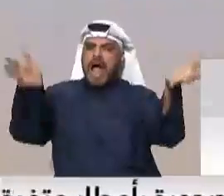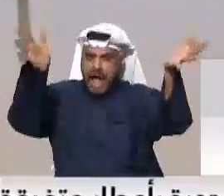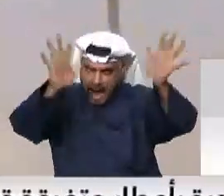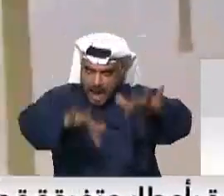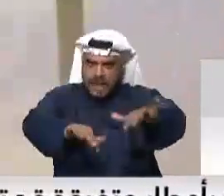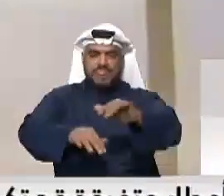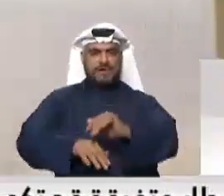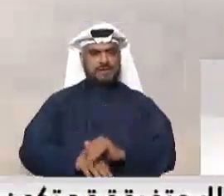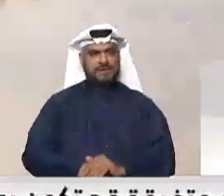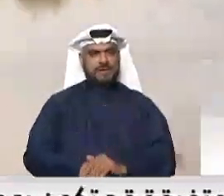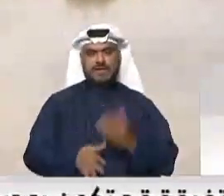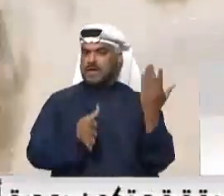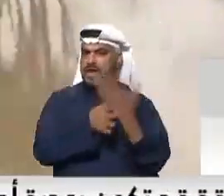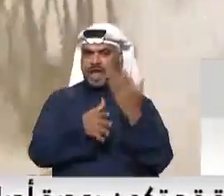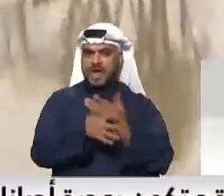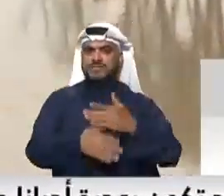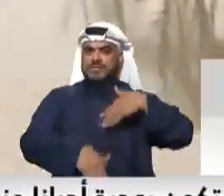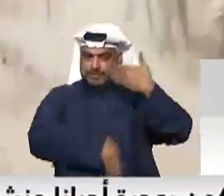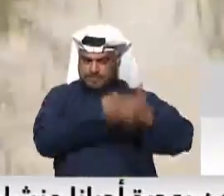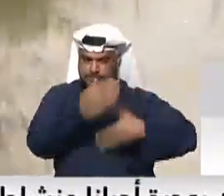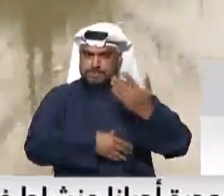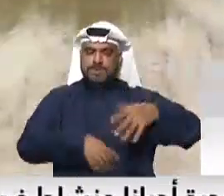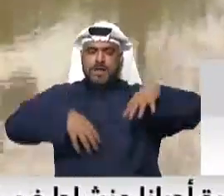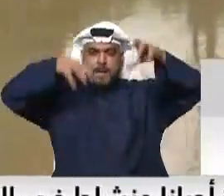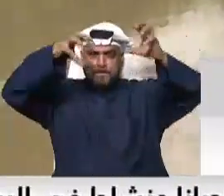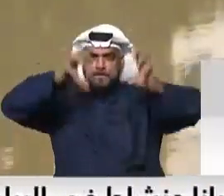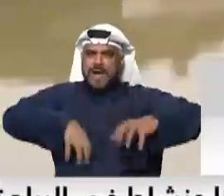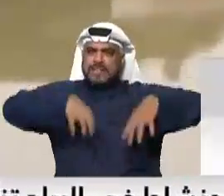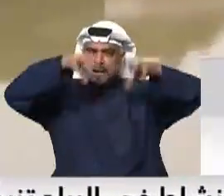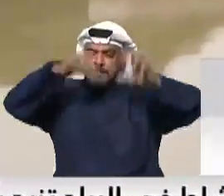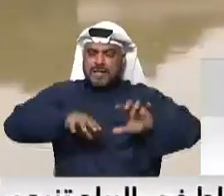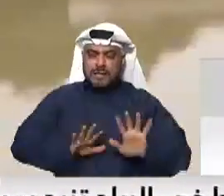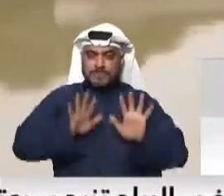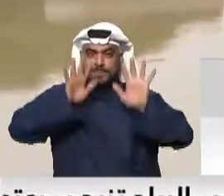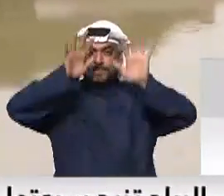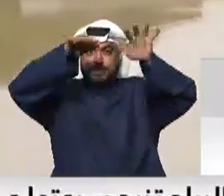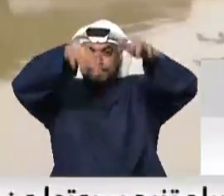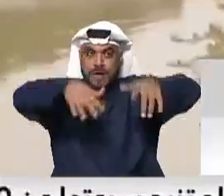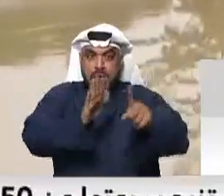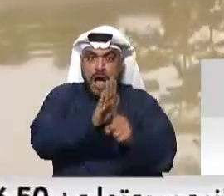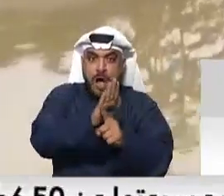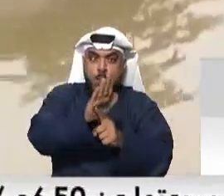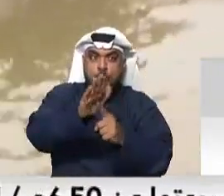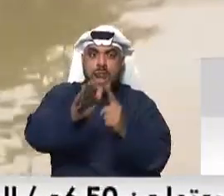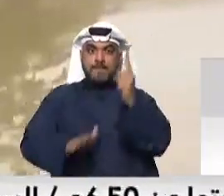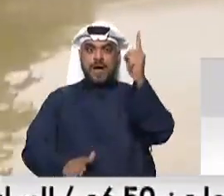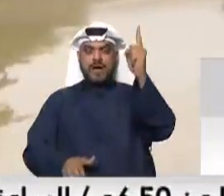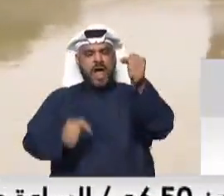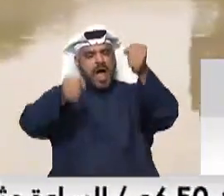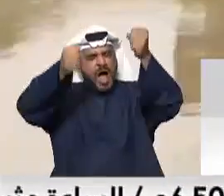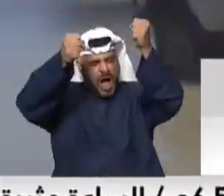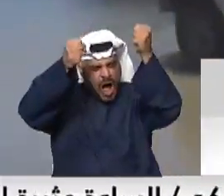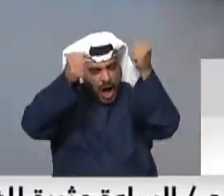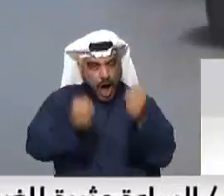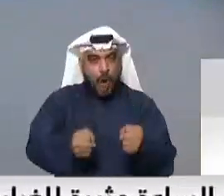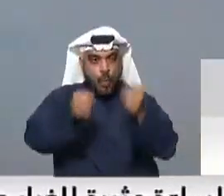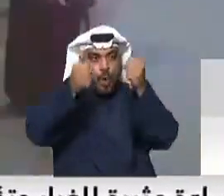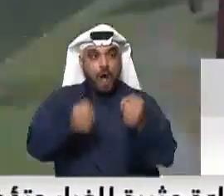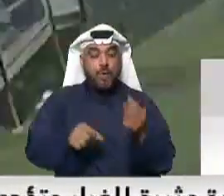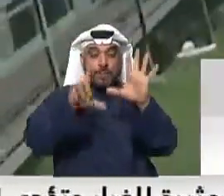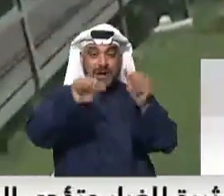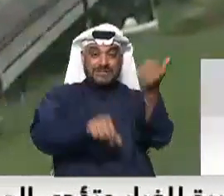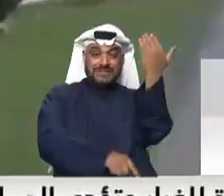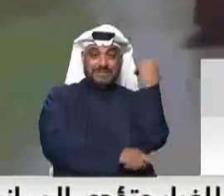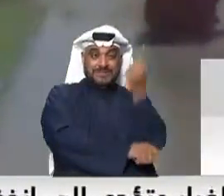الحاليه نتيجه استمرار الفيضانات غير المسبوقه التي تضرب البلاد بقوه منذ اسابيع